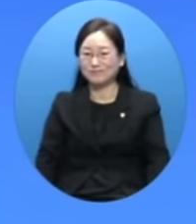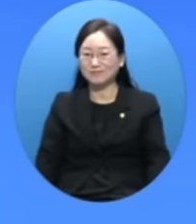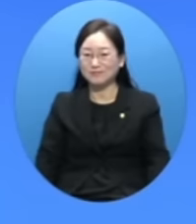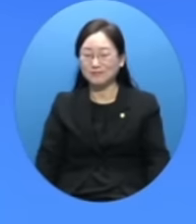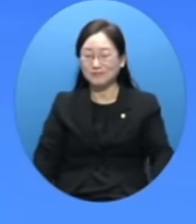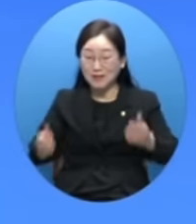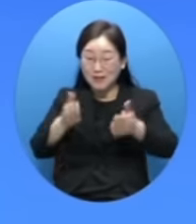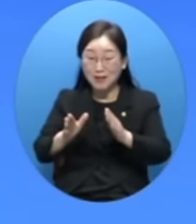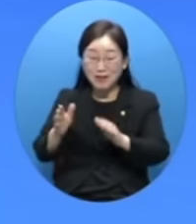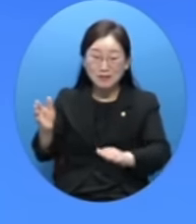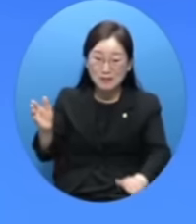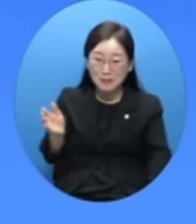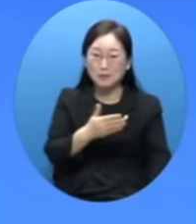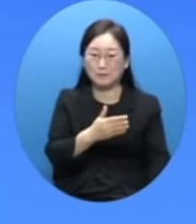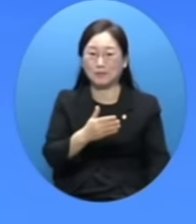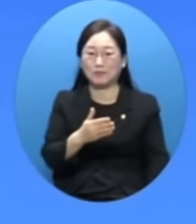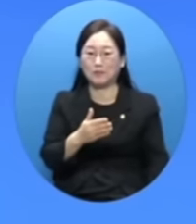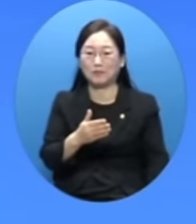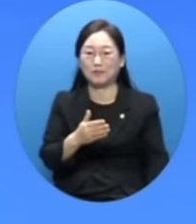태어나면서부터